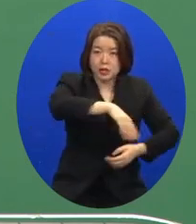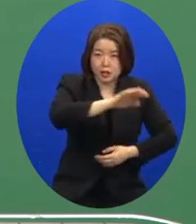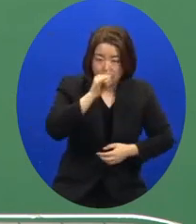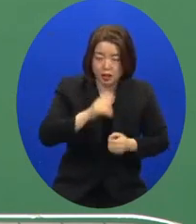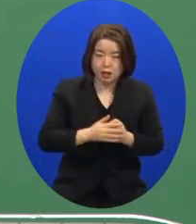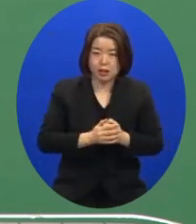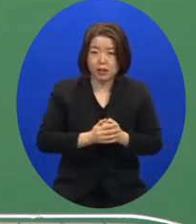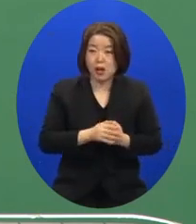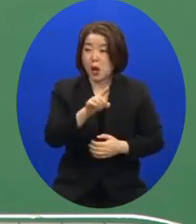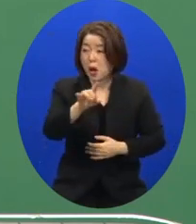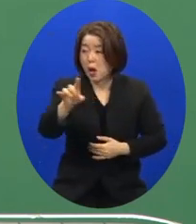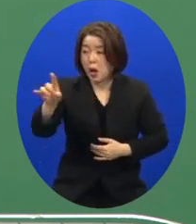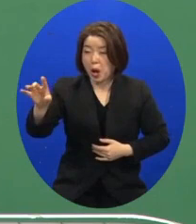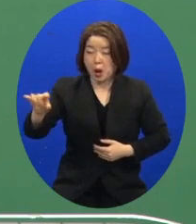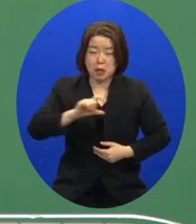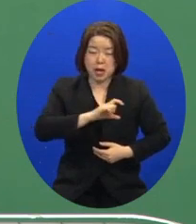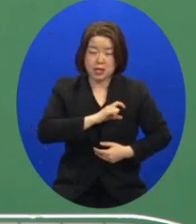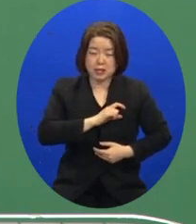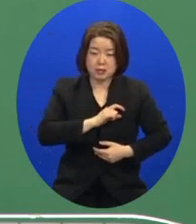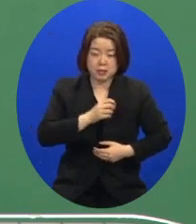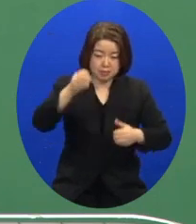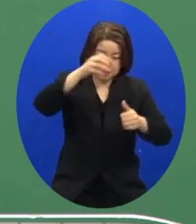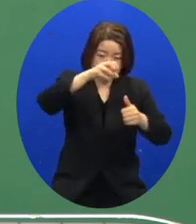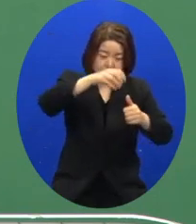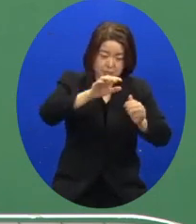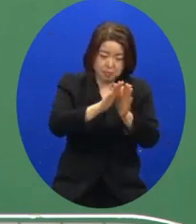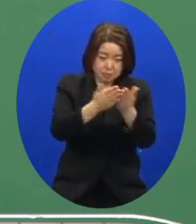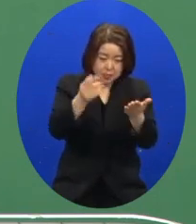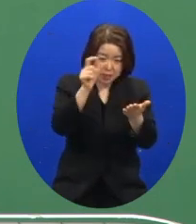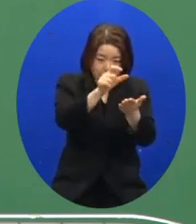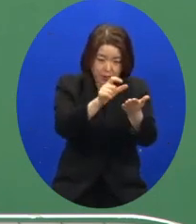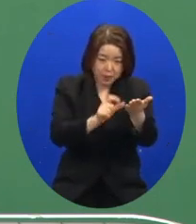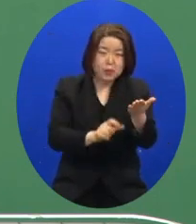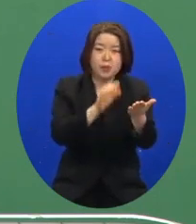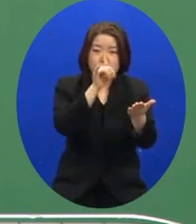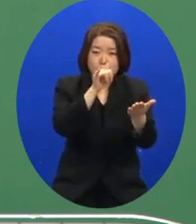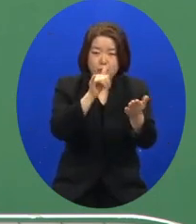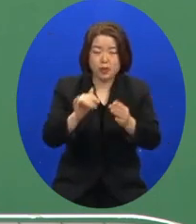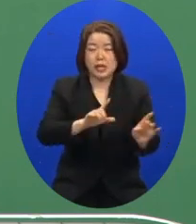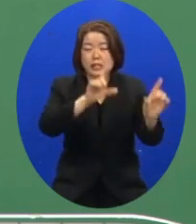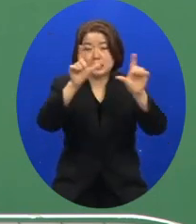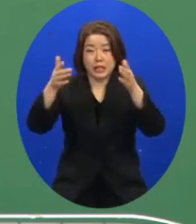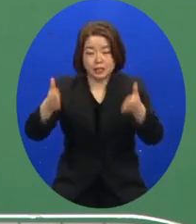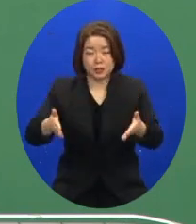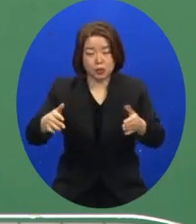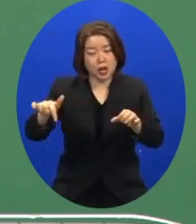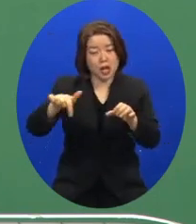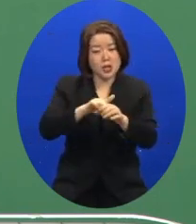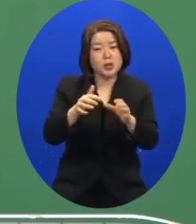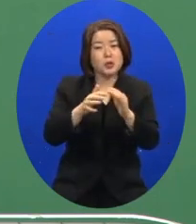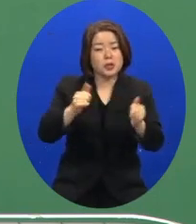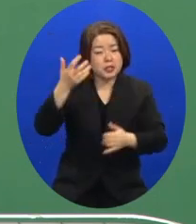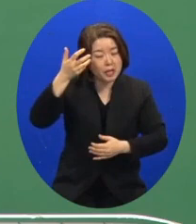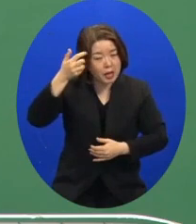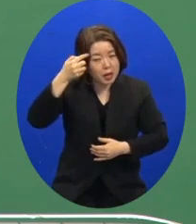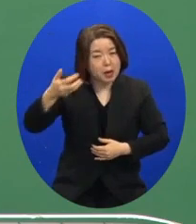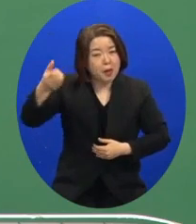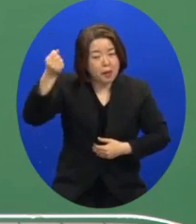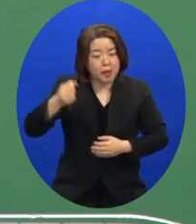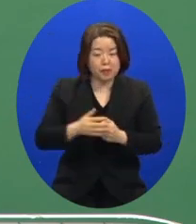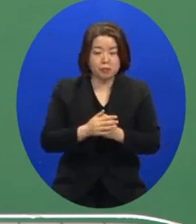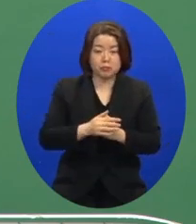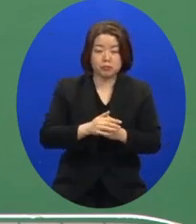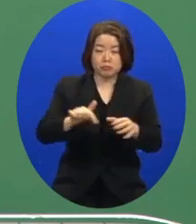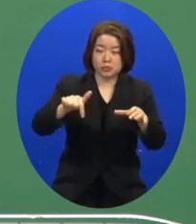이름은 세례자 명부에 올라있다. 그들은 사는 동안 기독교인으로 간주된다. 기독교식으로 결혼식을